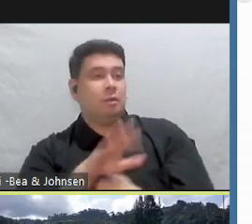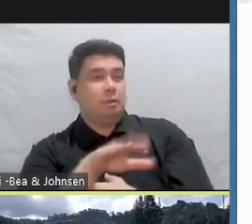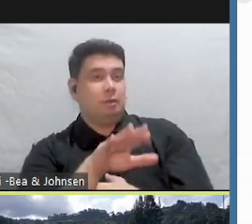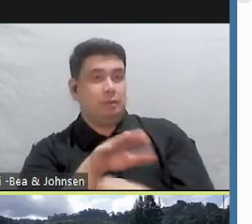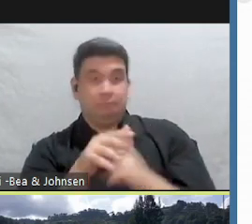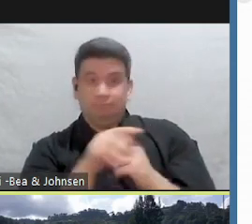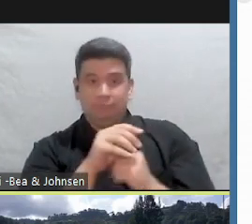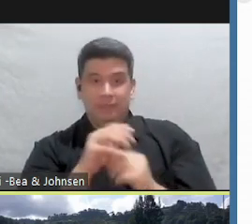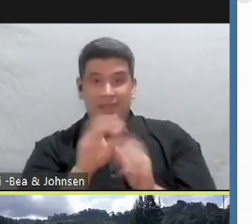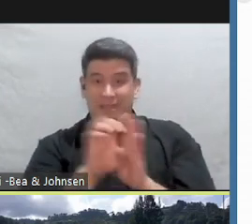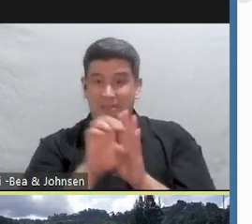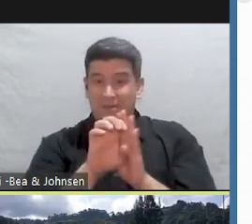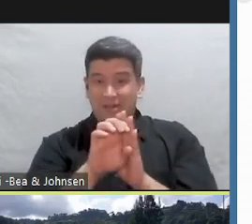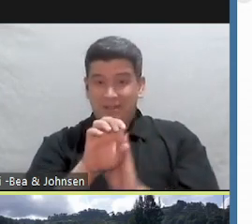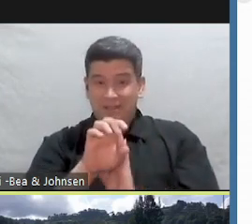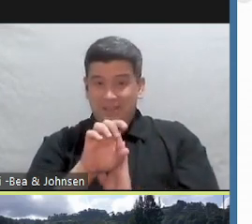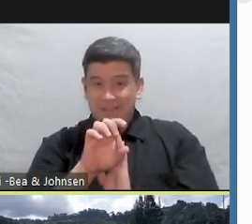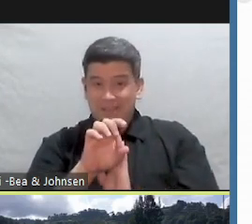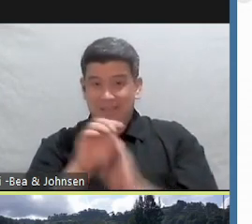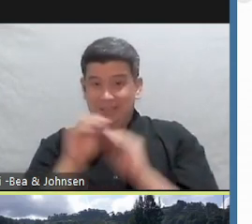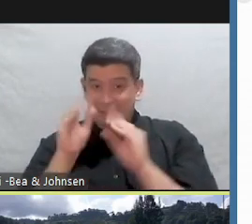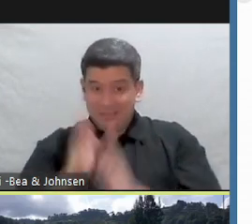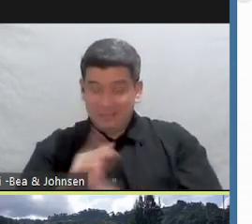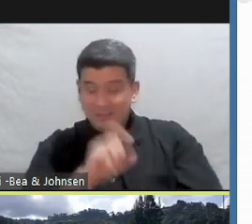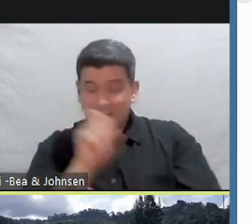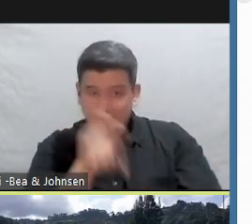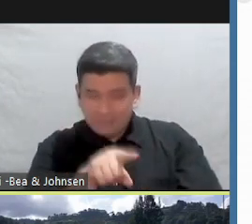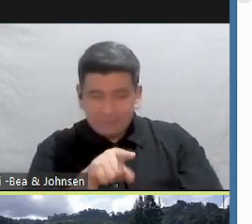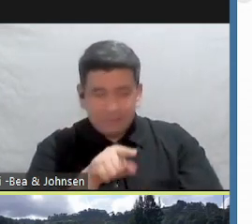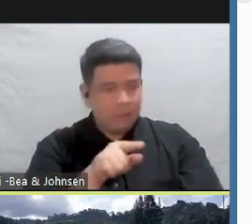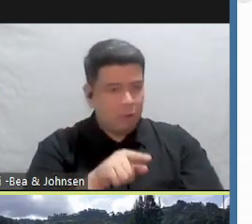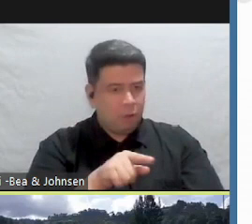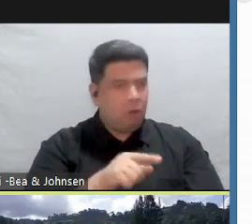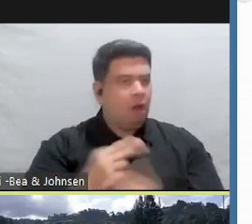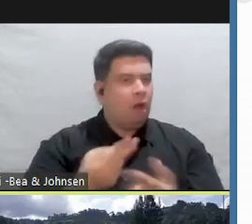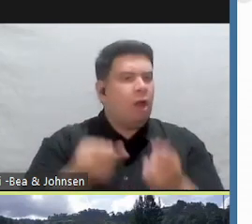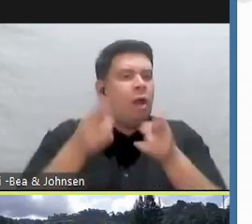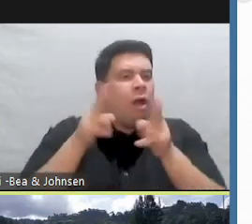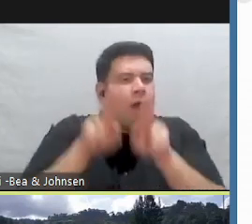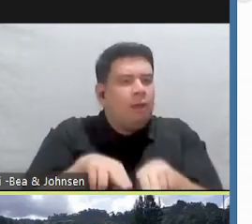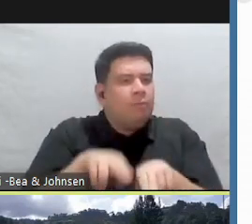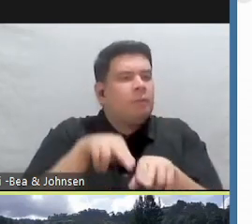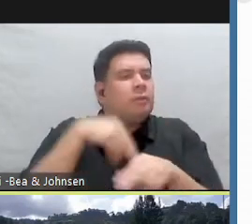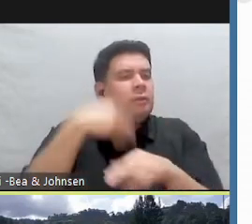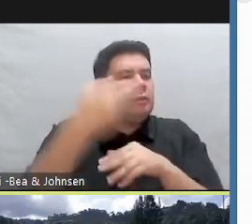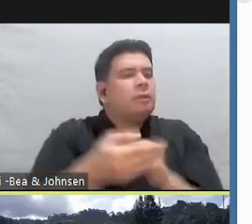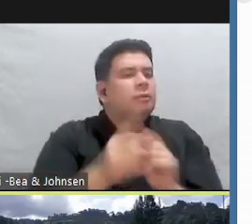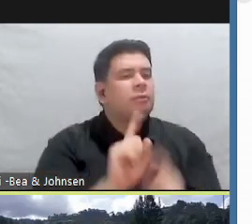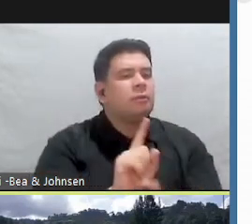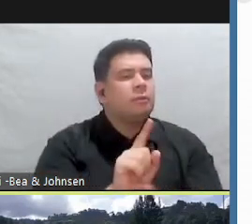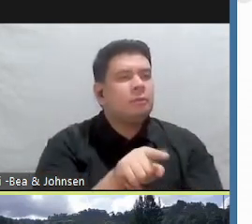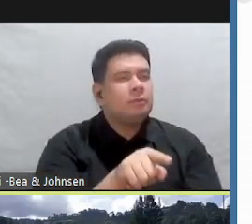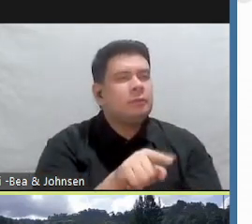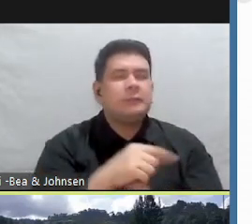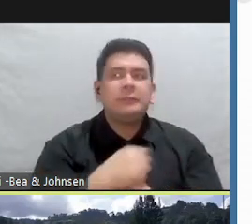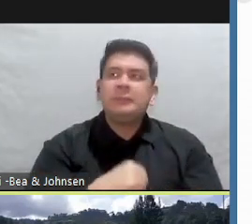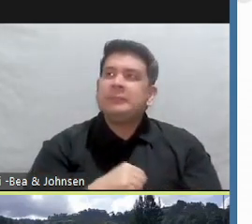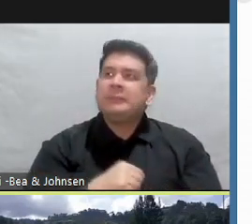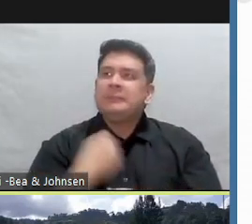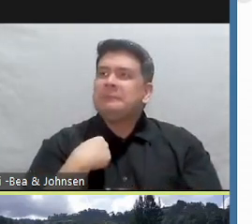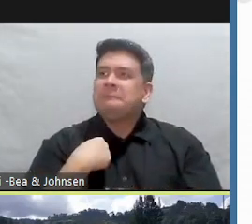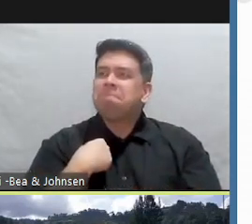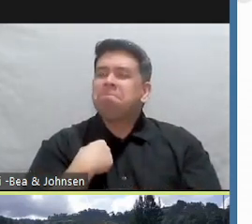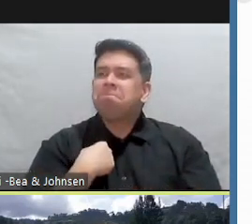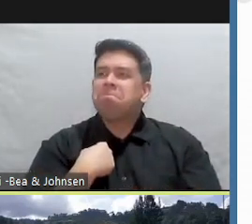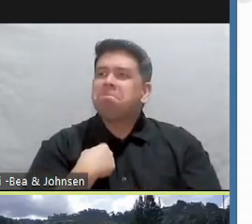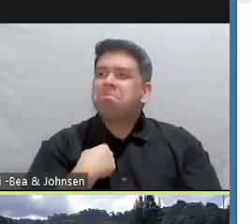ano? Itong predicting part ito ng critical thinking. At marami silang mga guests, ano? Sasabihin nila later, tingnan mo,